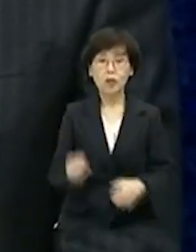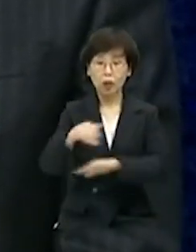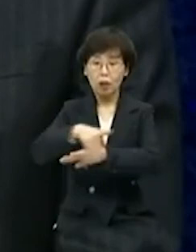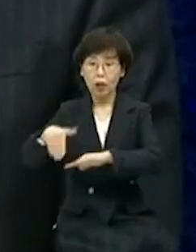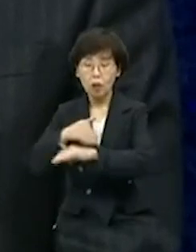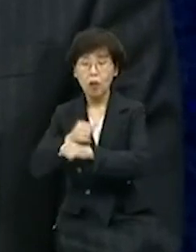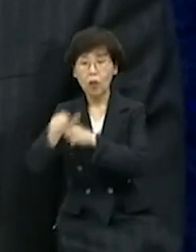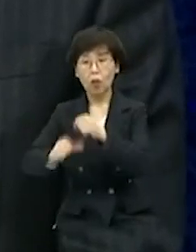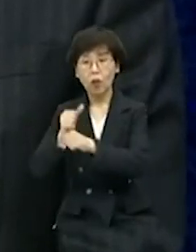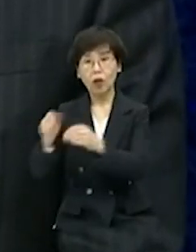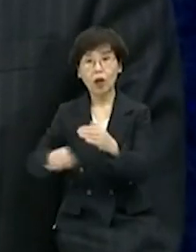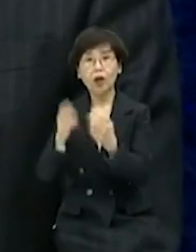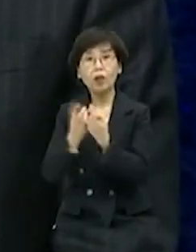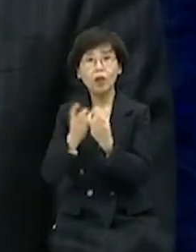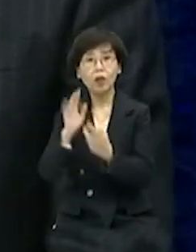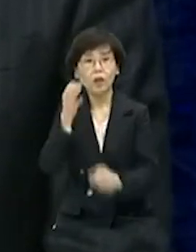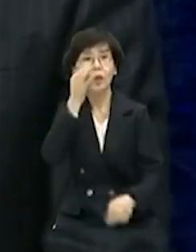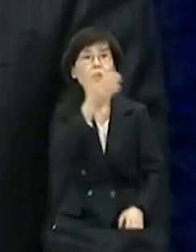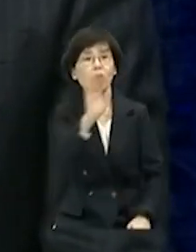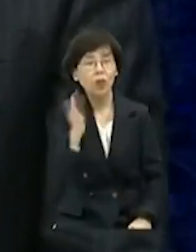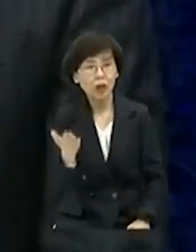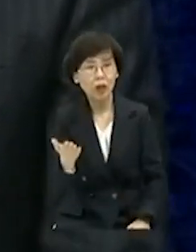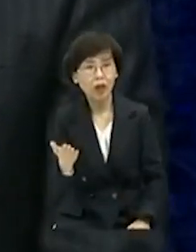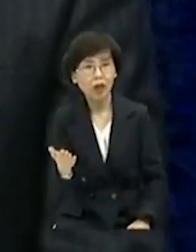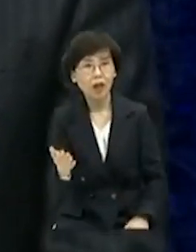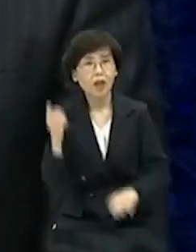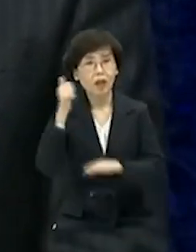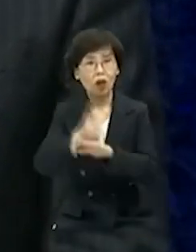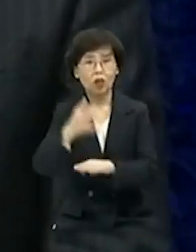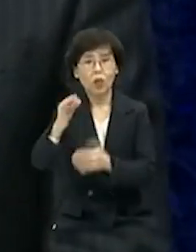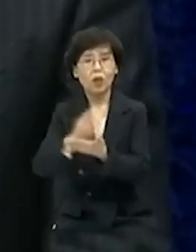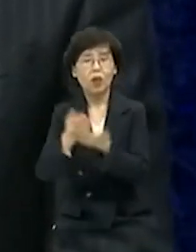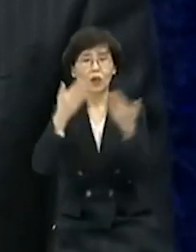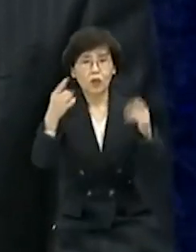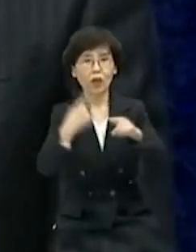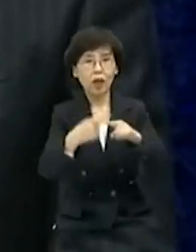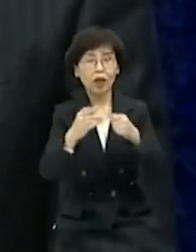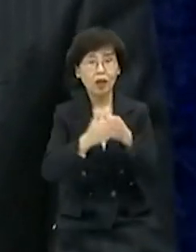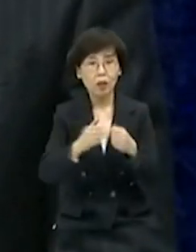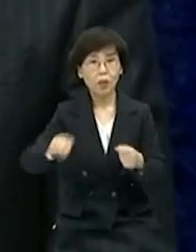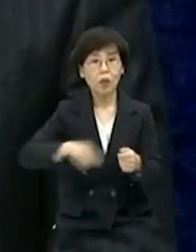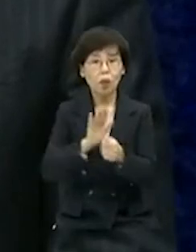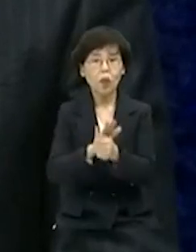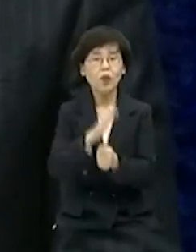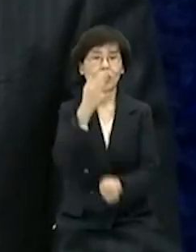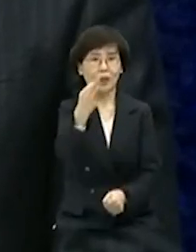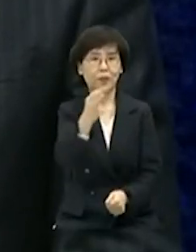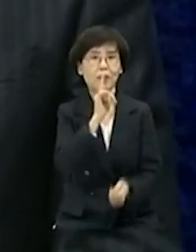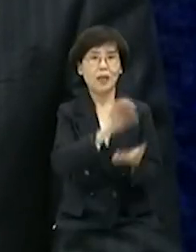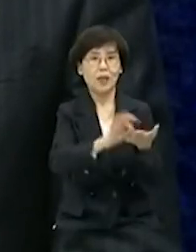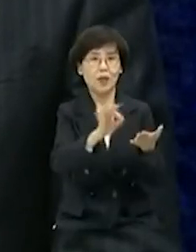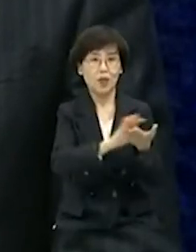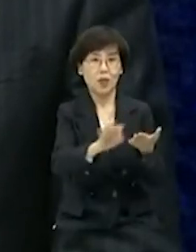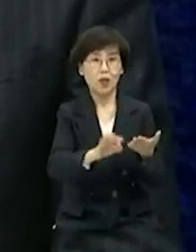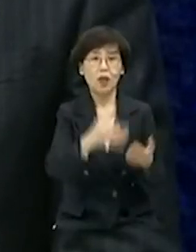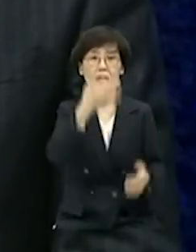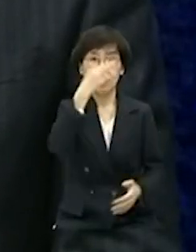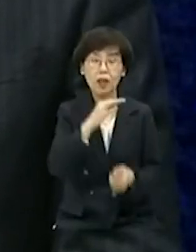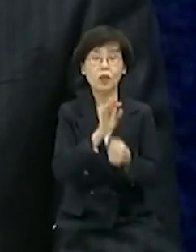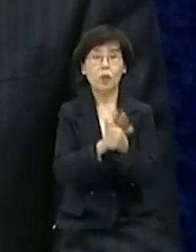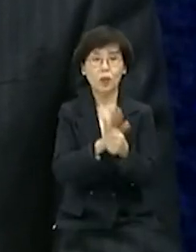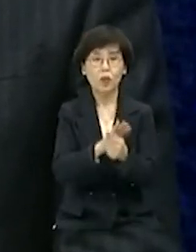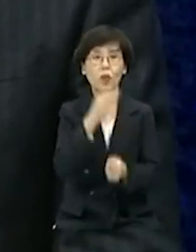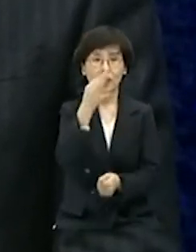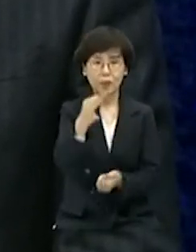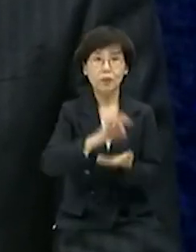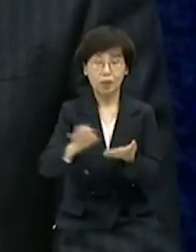안에 어떻게 될 건지를 보여드려야죠. 결국에는 돈을 나눠주는 거기 때문에 본인도 보조금이라는 표현을 쓰시지 않았습니까? 이자도